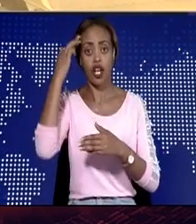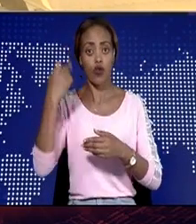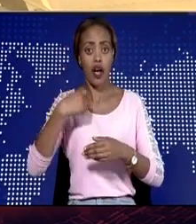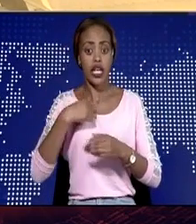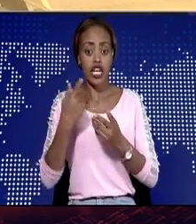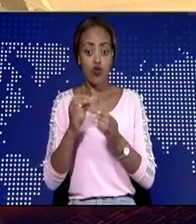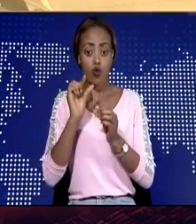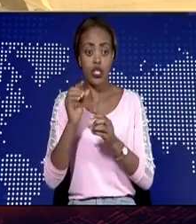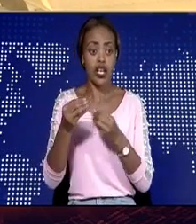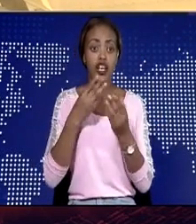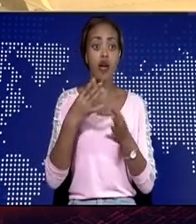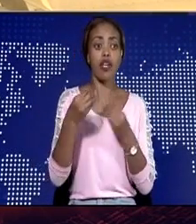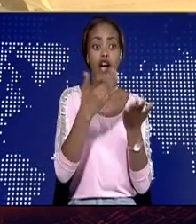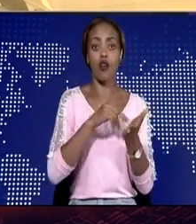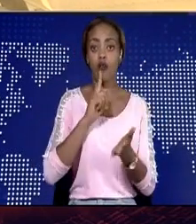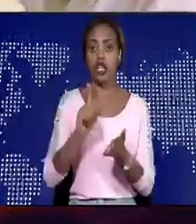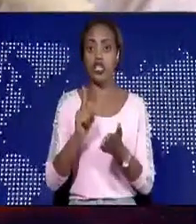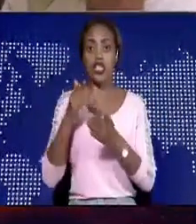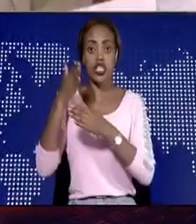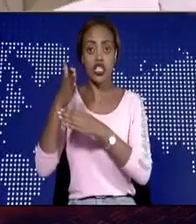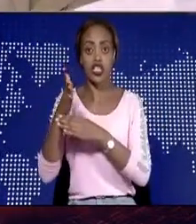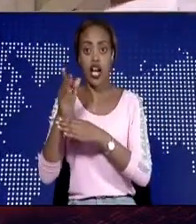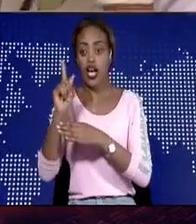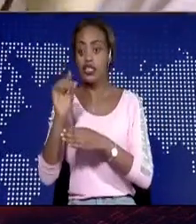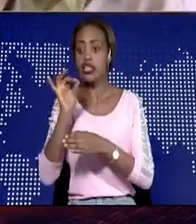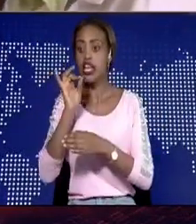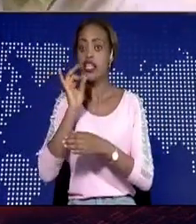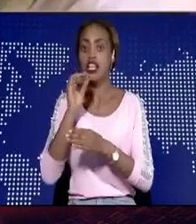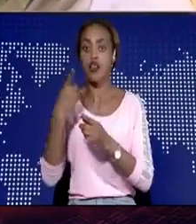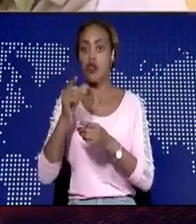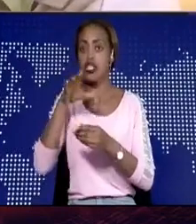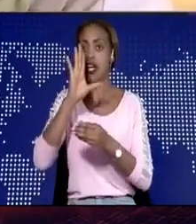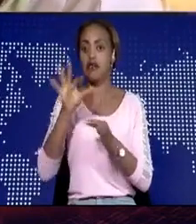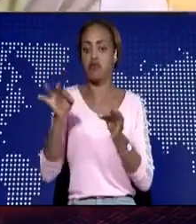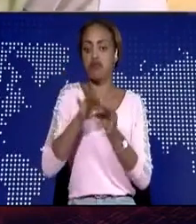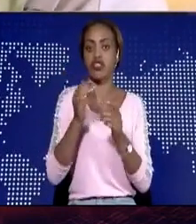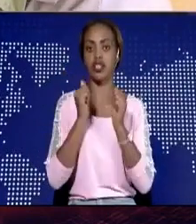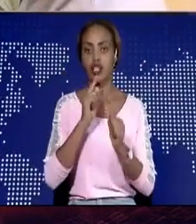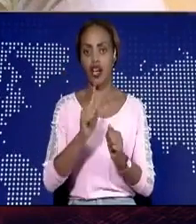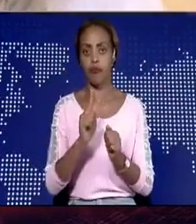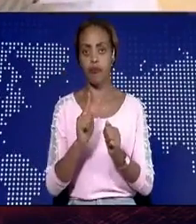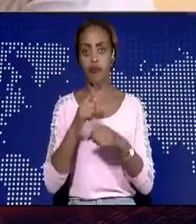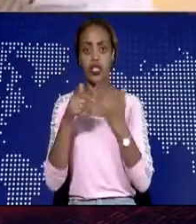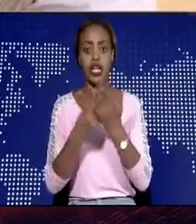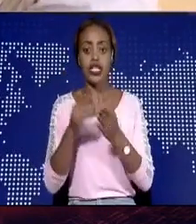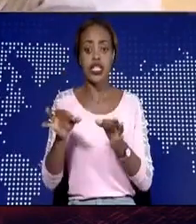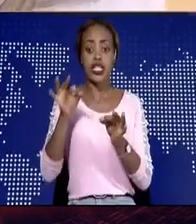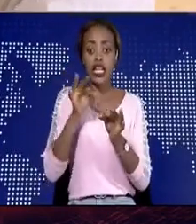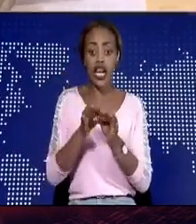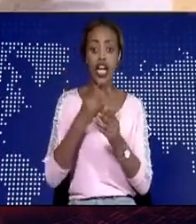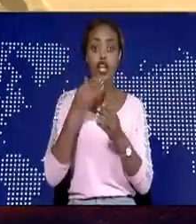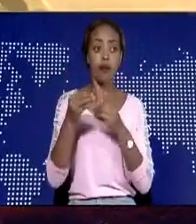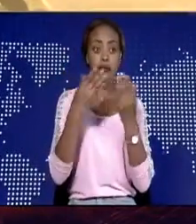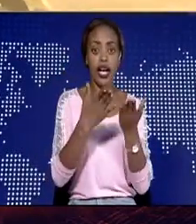حزي توسنة دم هيوار لهو زن حزي حانت لسلاسة ويقال ساتيخات ستكاء دمين سلازي ستكاء دم هيوكا زي